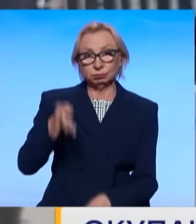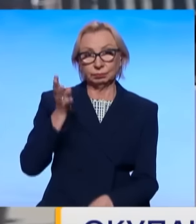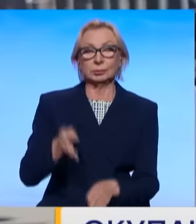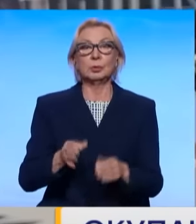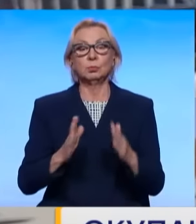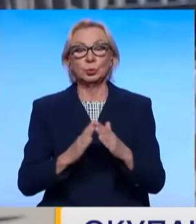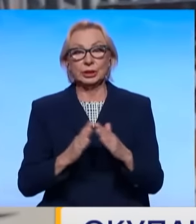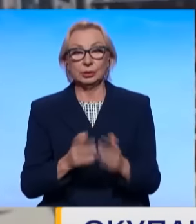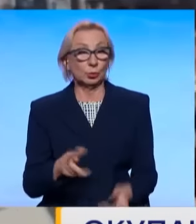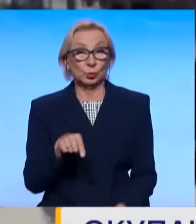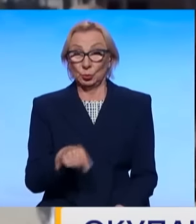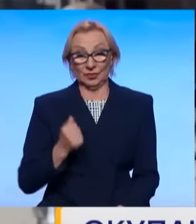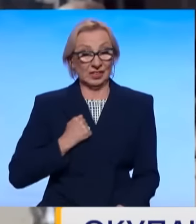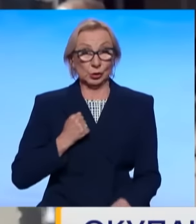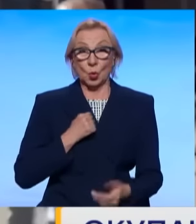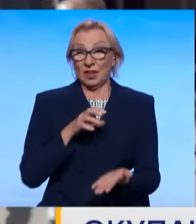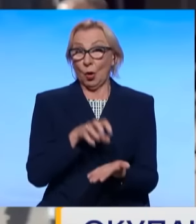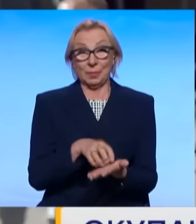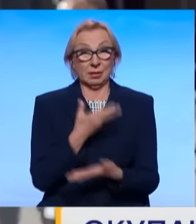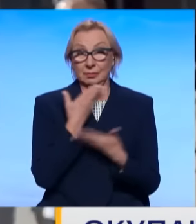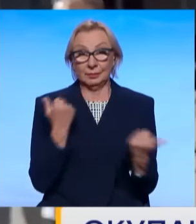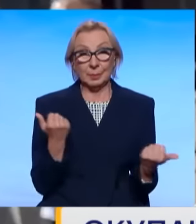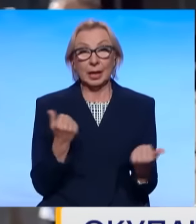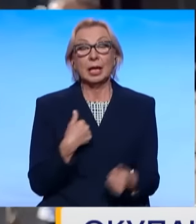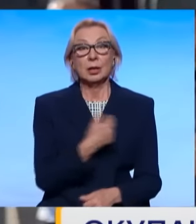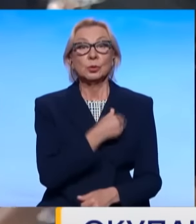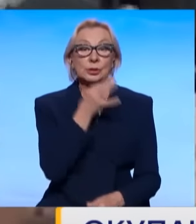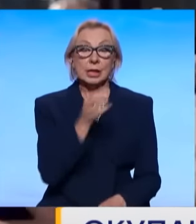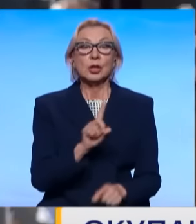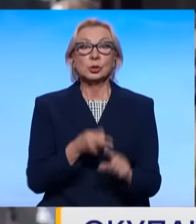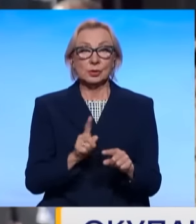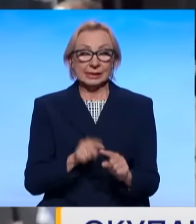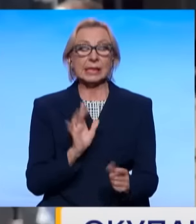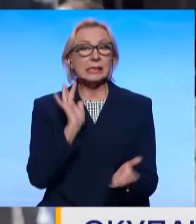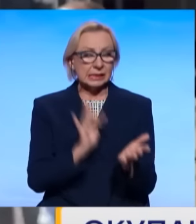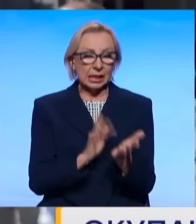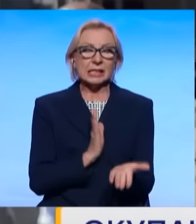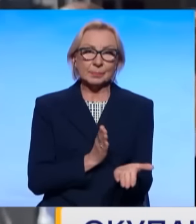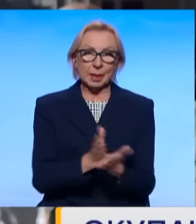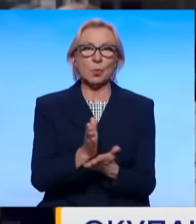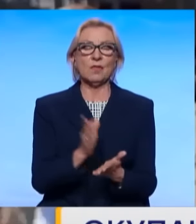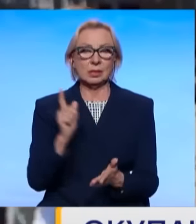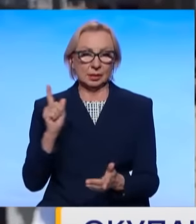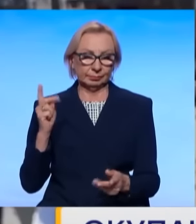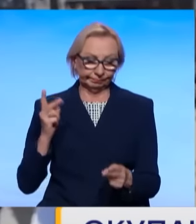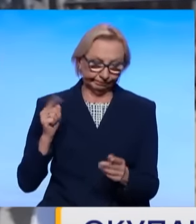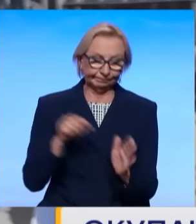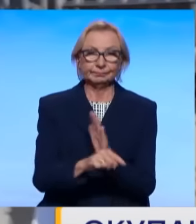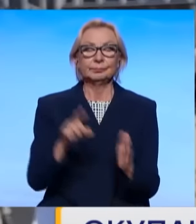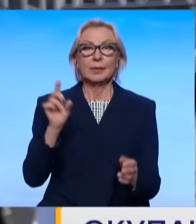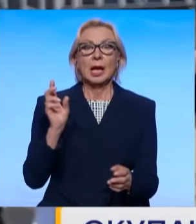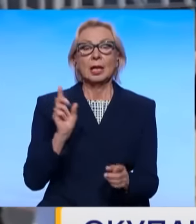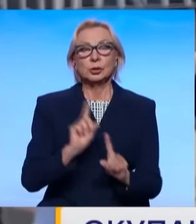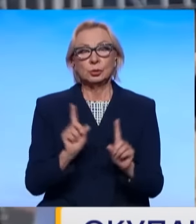тут немає. І я тут три рази хочу сказати, що це цілеспрямована тактика Російської Федерації для того,